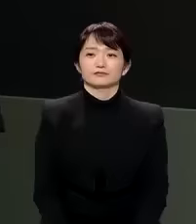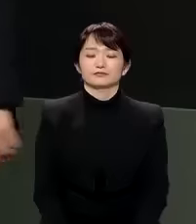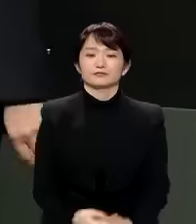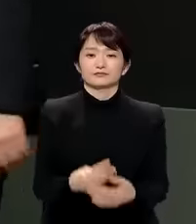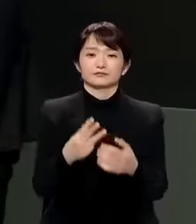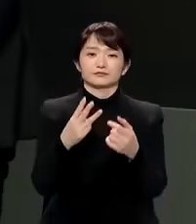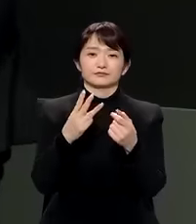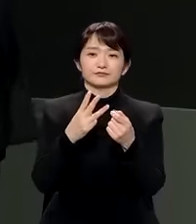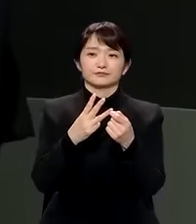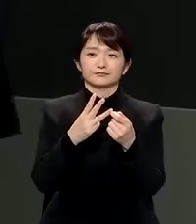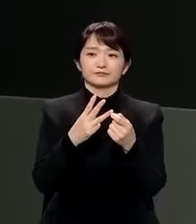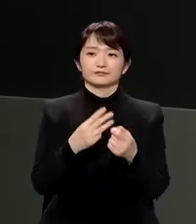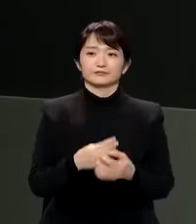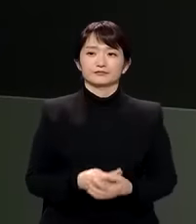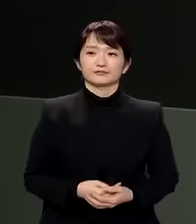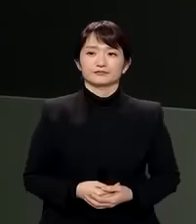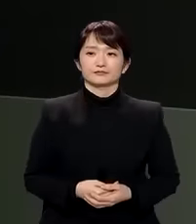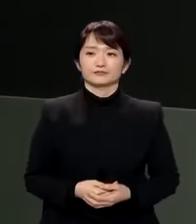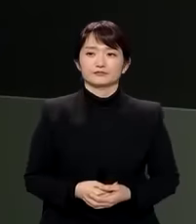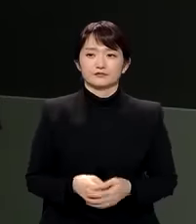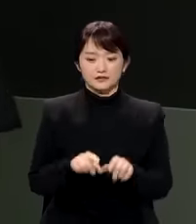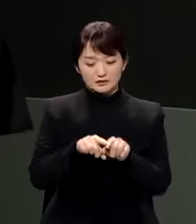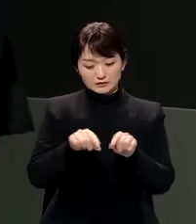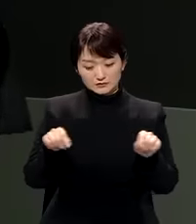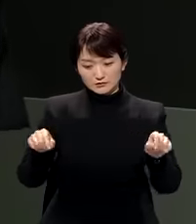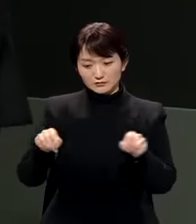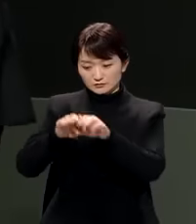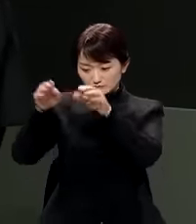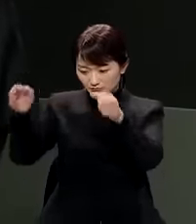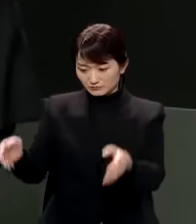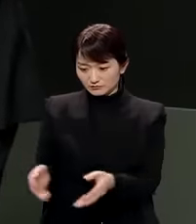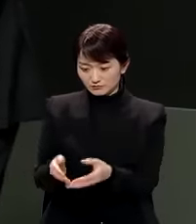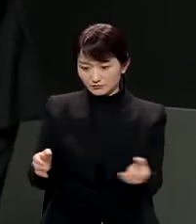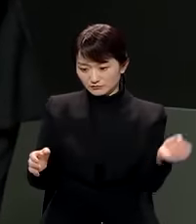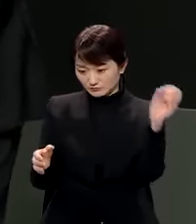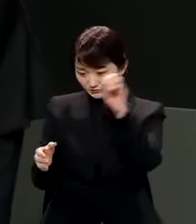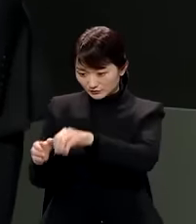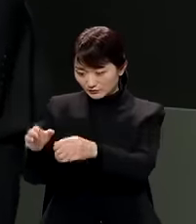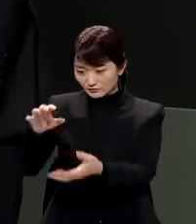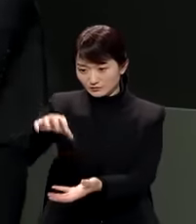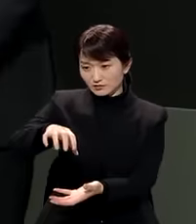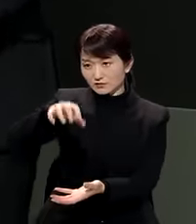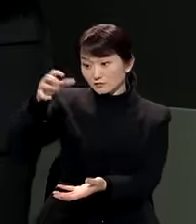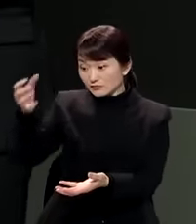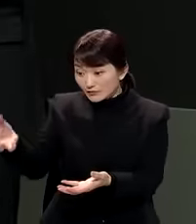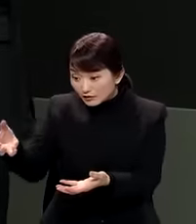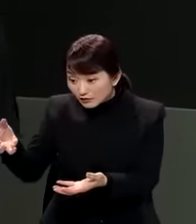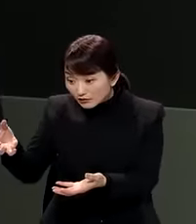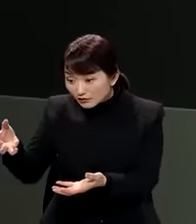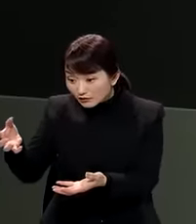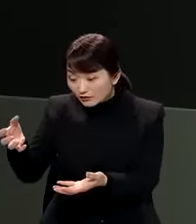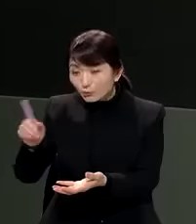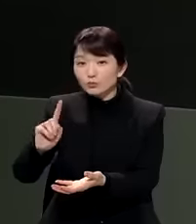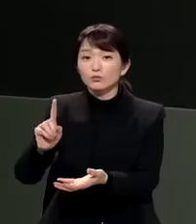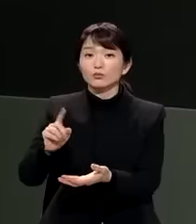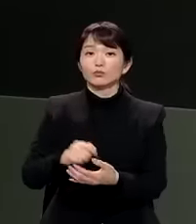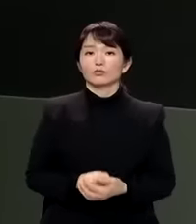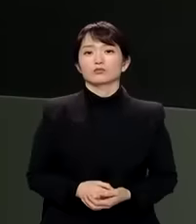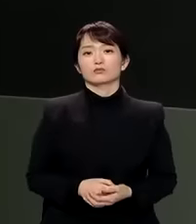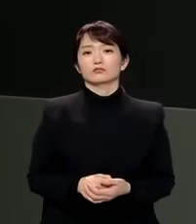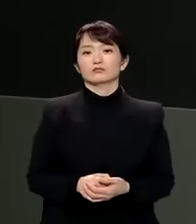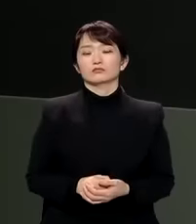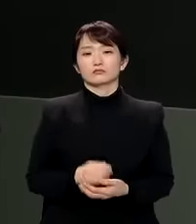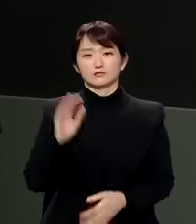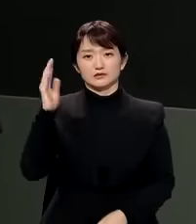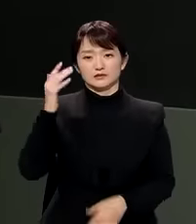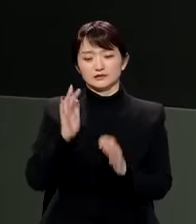이어가죠 음식물 쓰레기통 열더니 허 자 최근이 온라인 커뮤니티를 돌 뭐